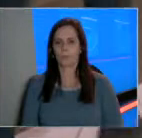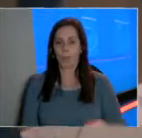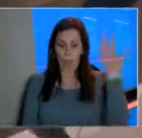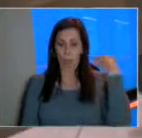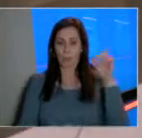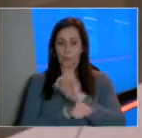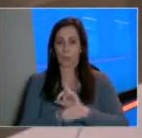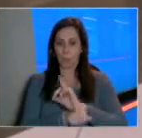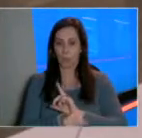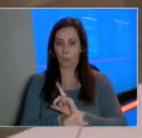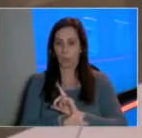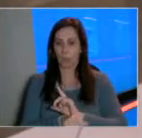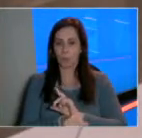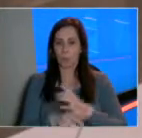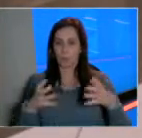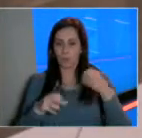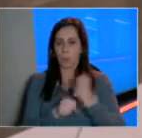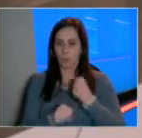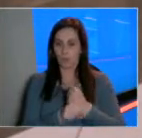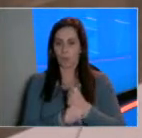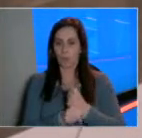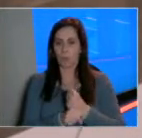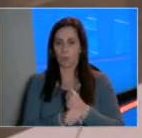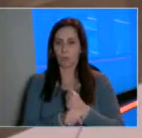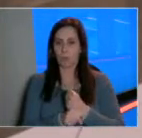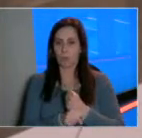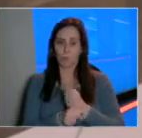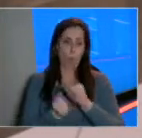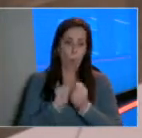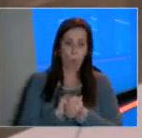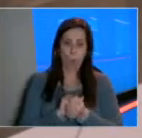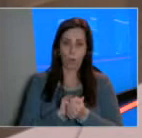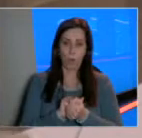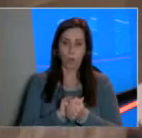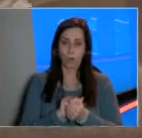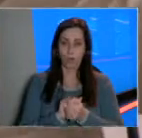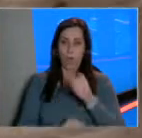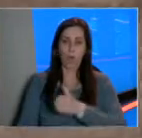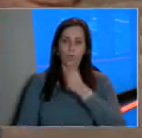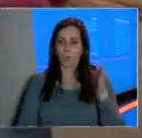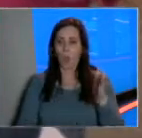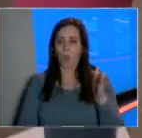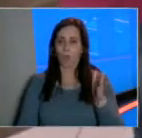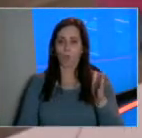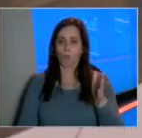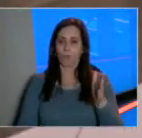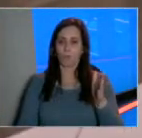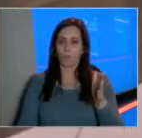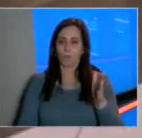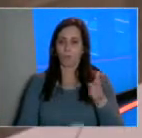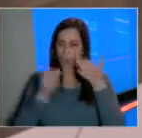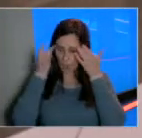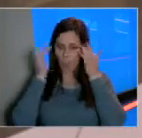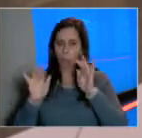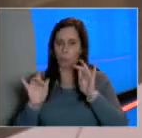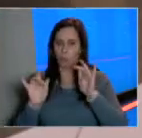בזמנו, המערך, כפי שהוא קרא לזה, או השמאל, כפי שקראו לזה,